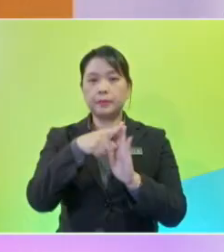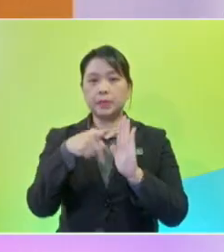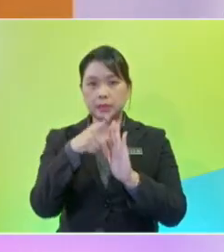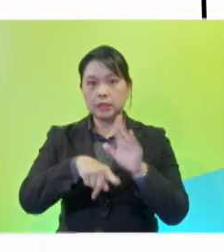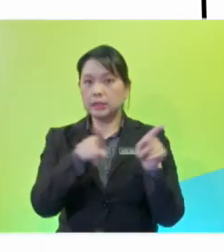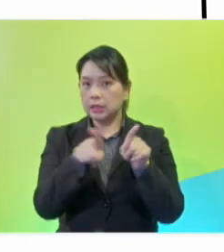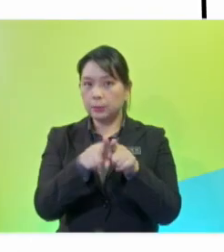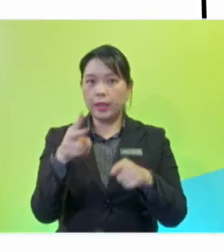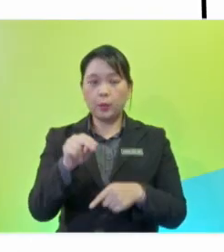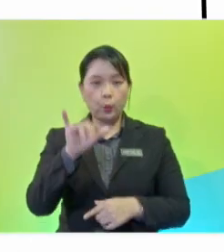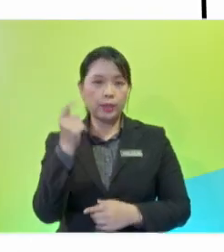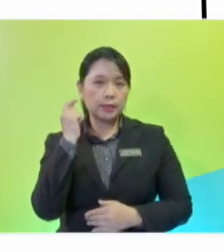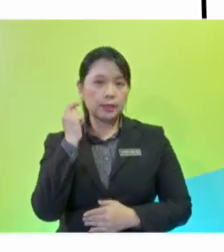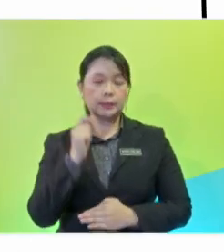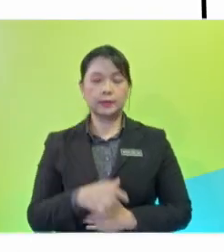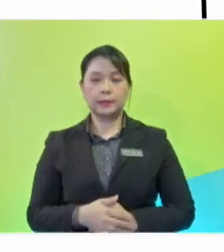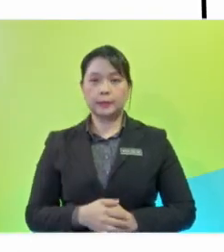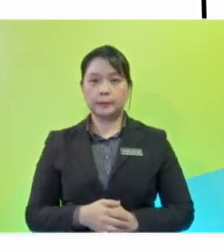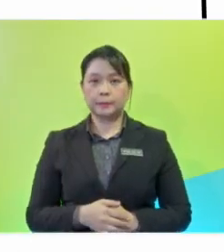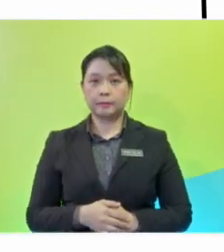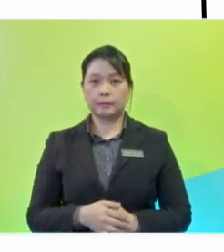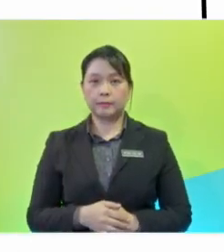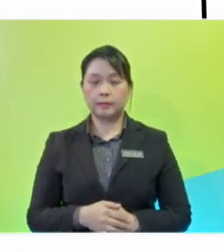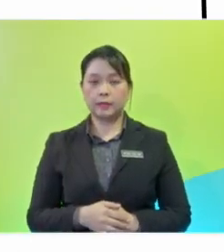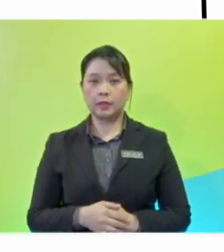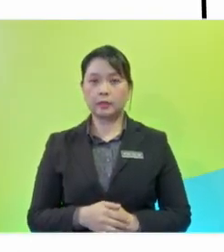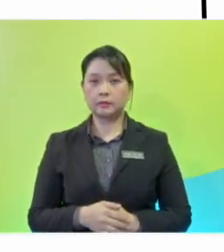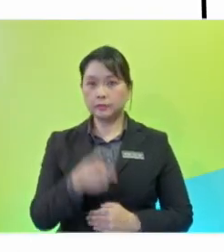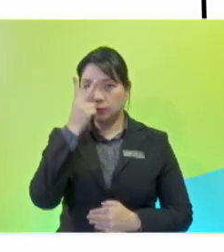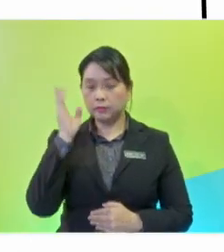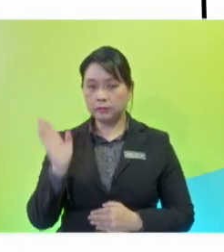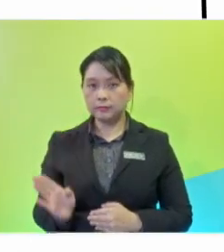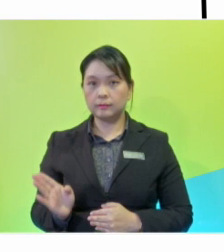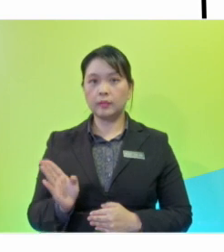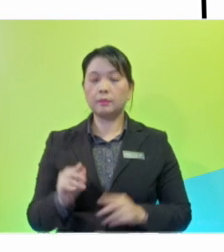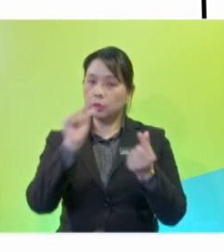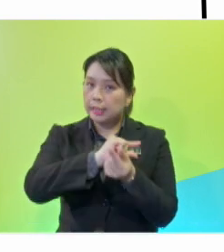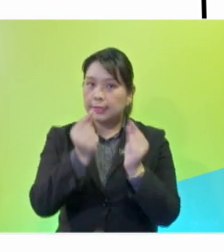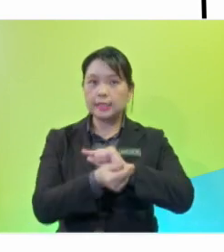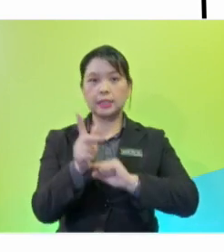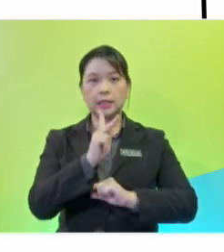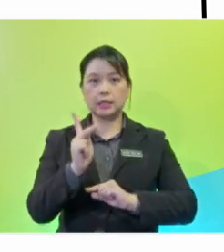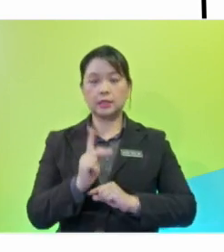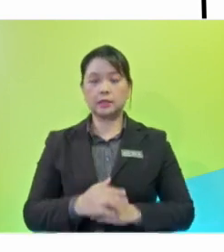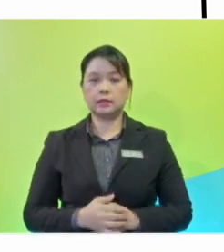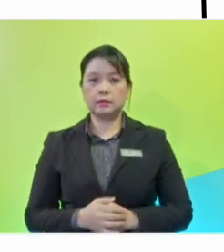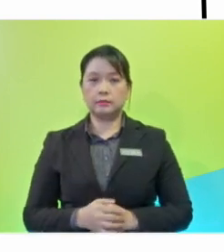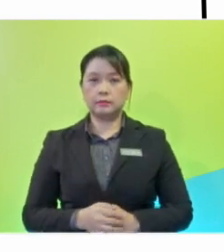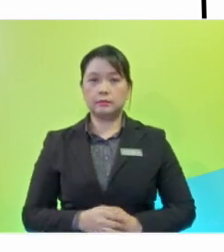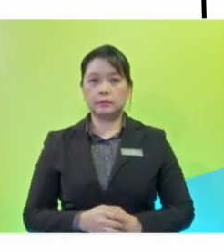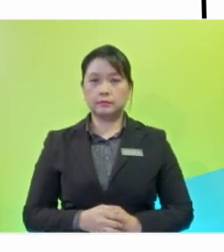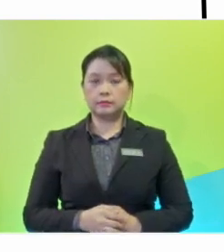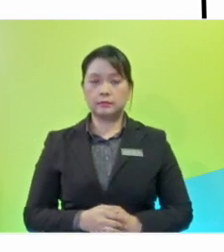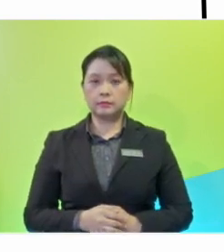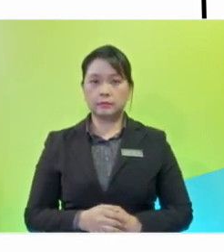the way = x + 2x - 2 nilai x tadi kita dapat 2 kita gantikan Oke 2 + 2